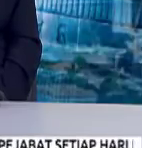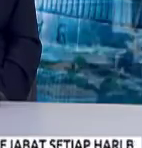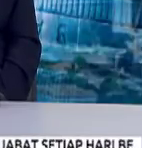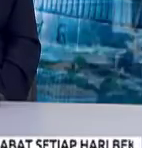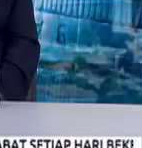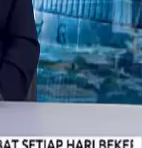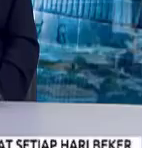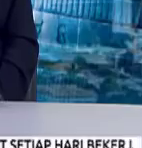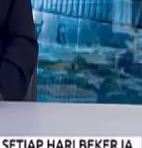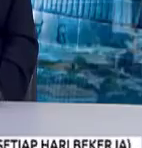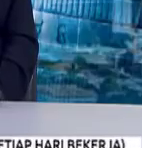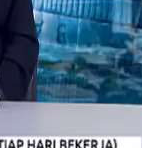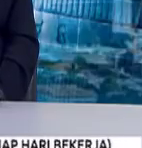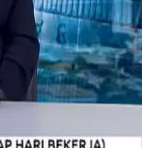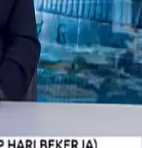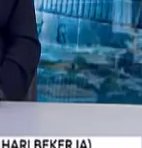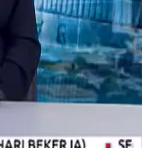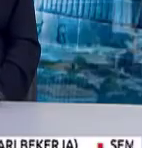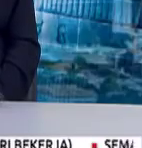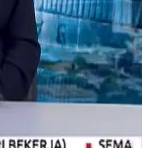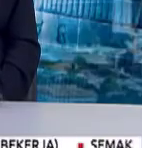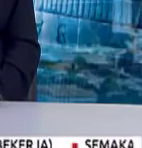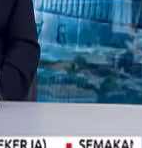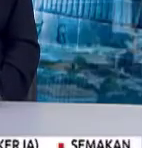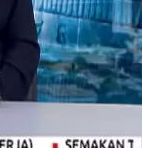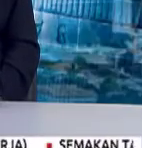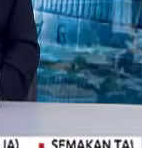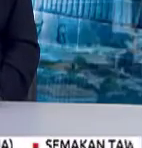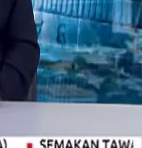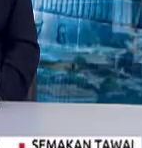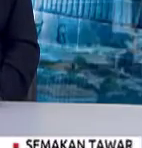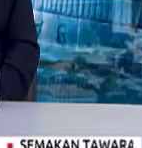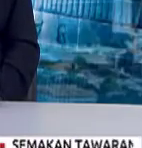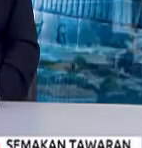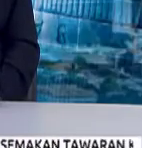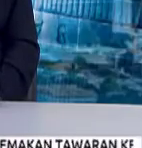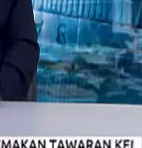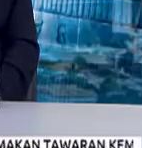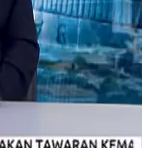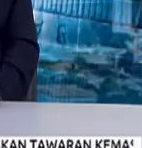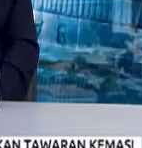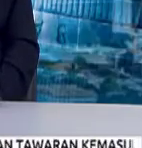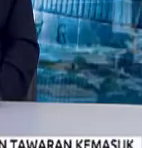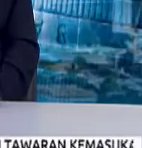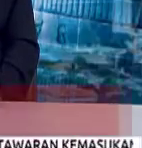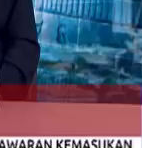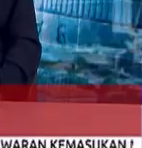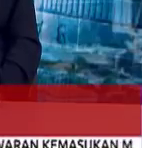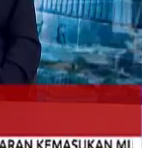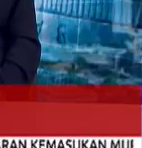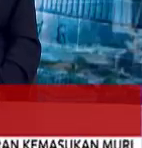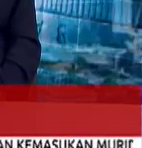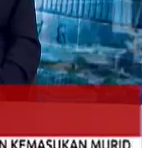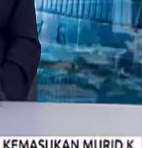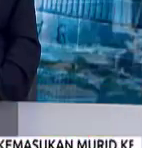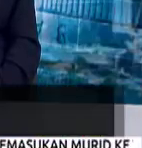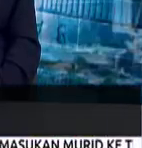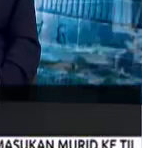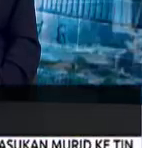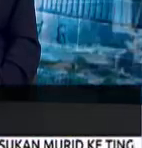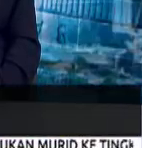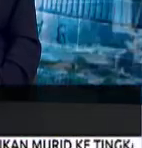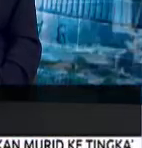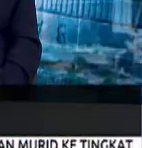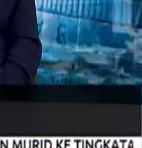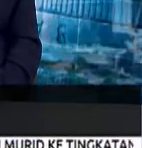positif. Ini secara langsung telah mengesahkan bahawa ekonomi negara berada dalam keadaan memberangsangkan. Malah, menurut Menteri Kewangan Lim